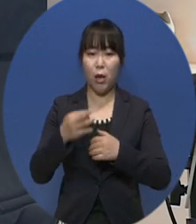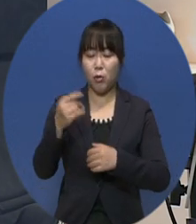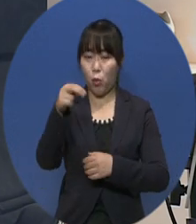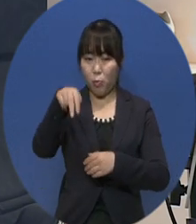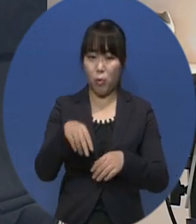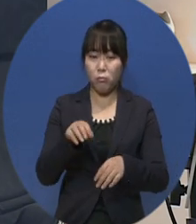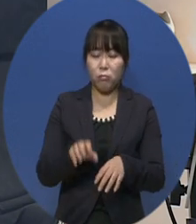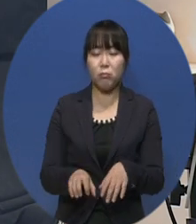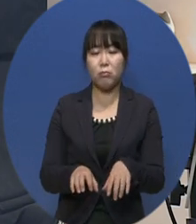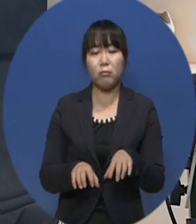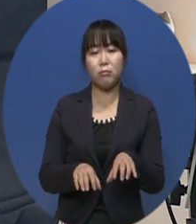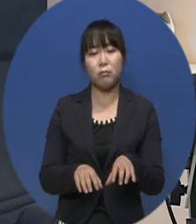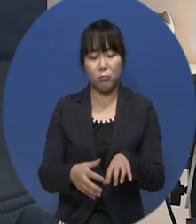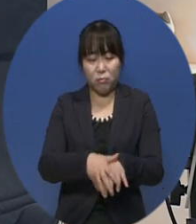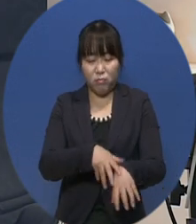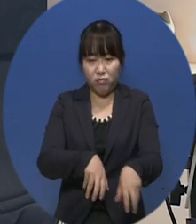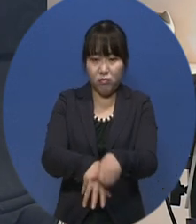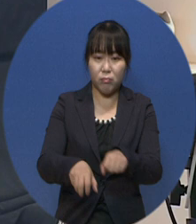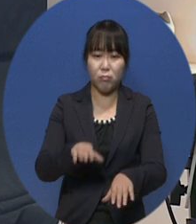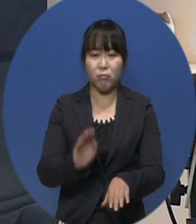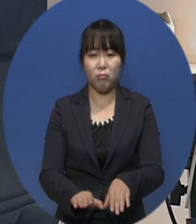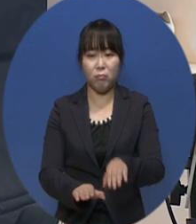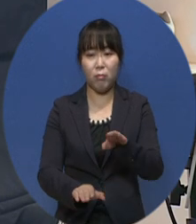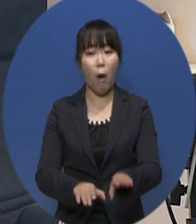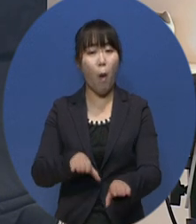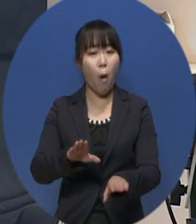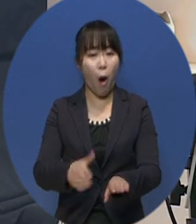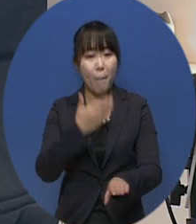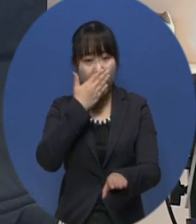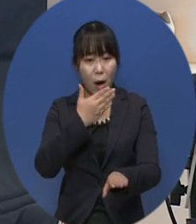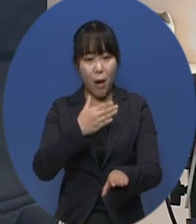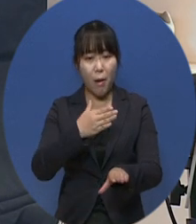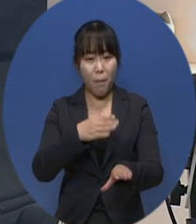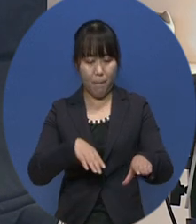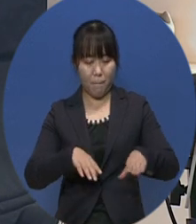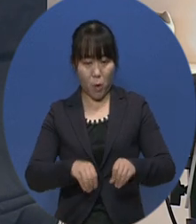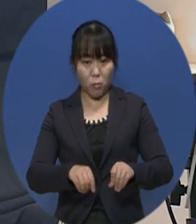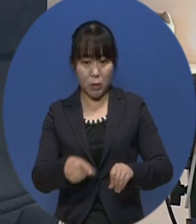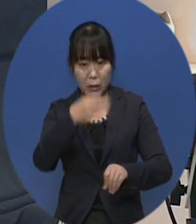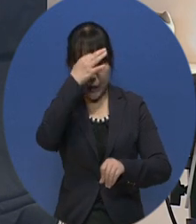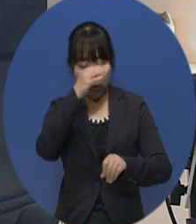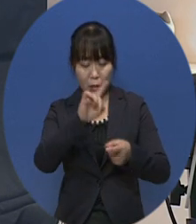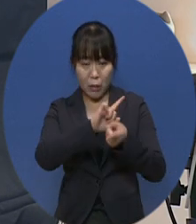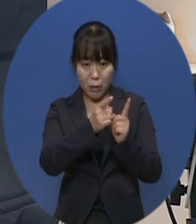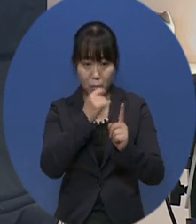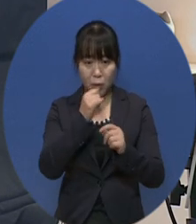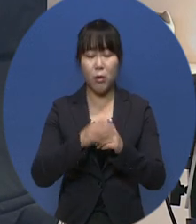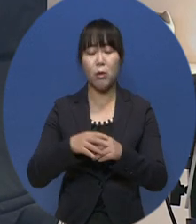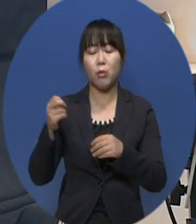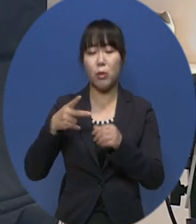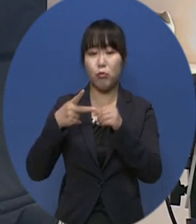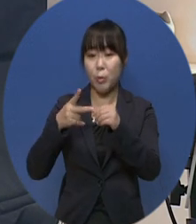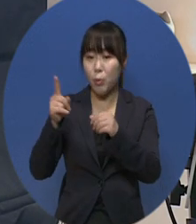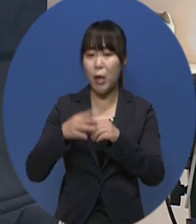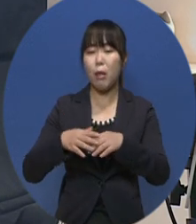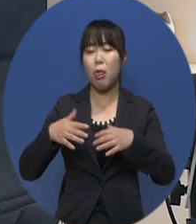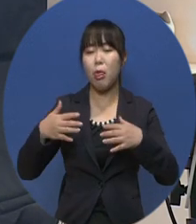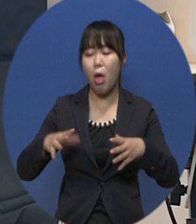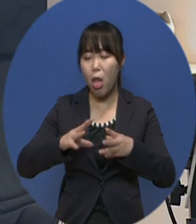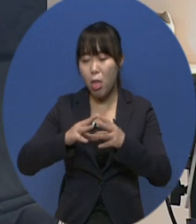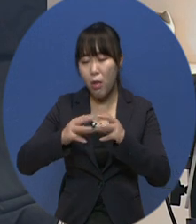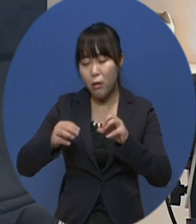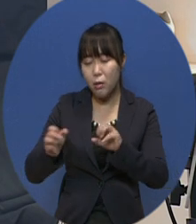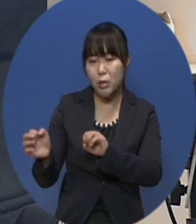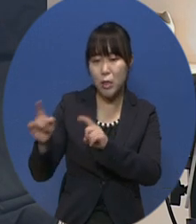로봇을 신고 걸을 수 있게 되는 거예요. 마비된 기능을 대체하는 기능이 있고 네. 네. 또 하나는 약해진 근육을 재활 로봇